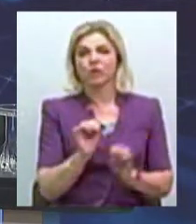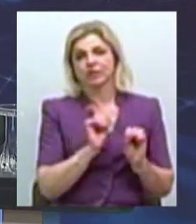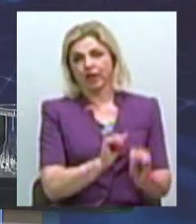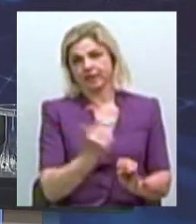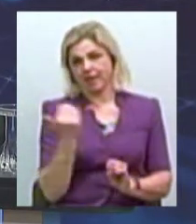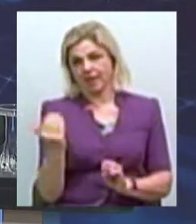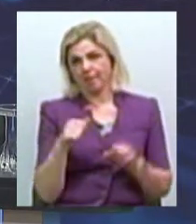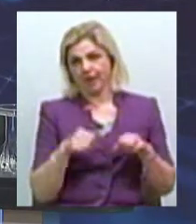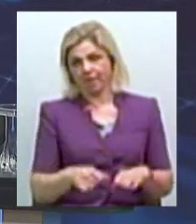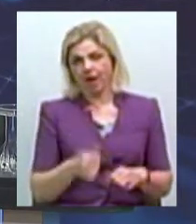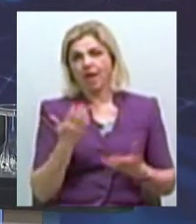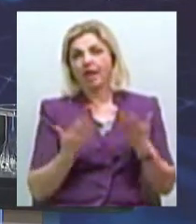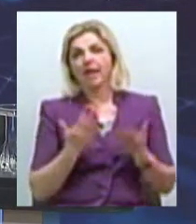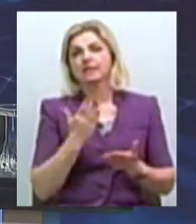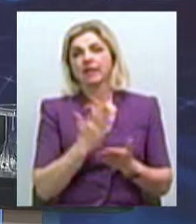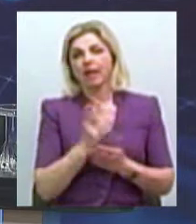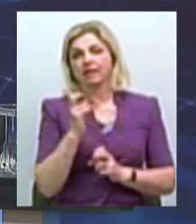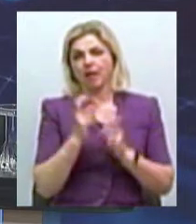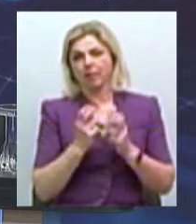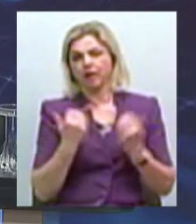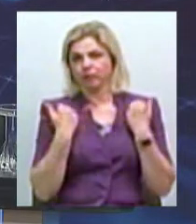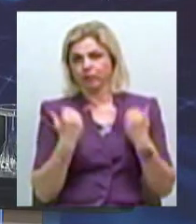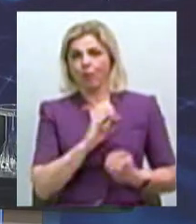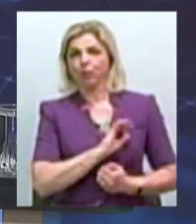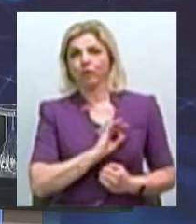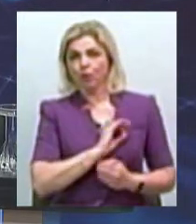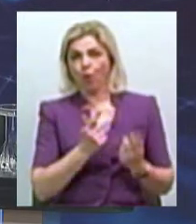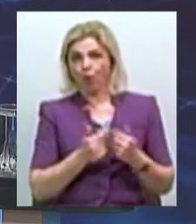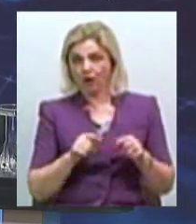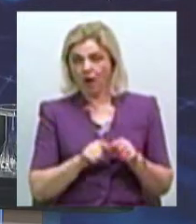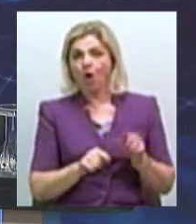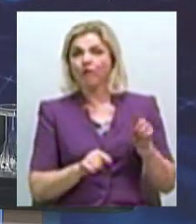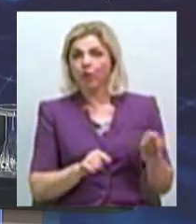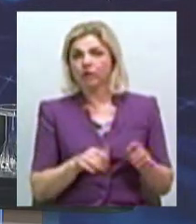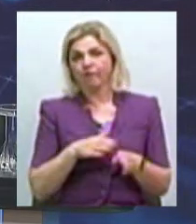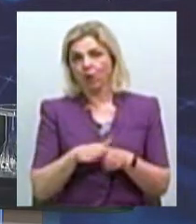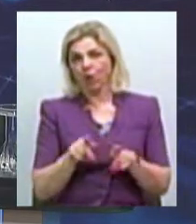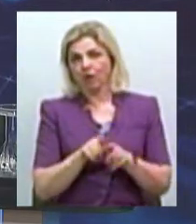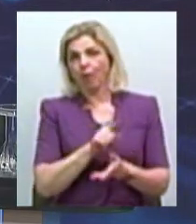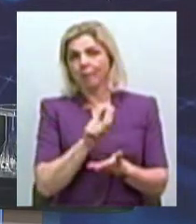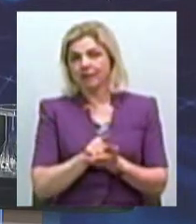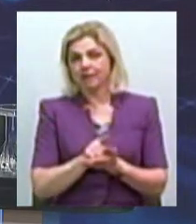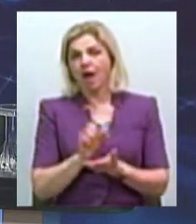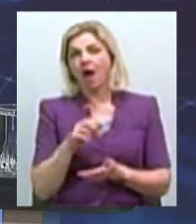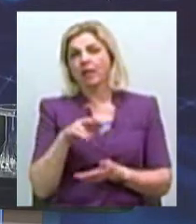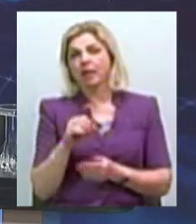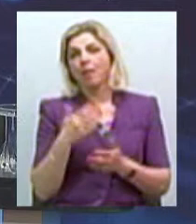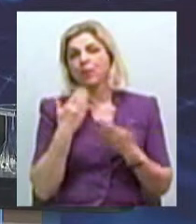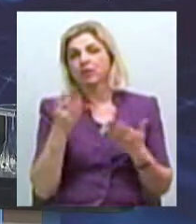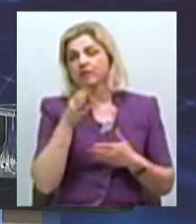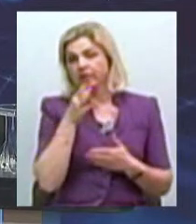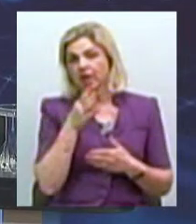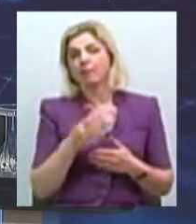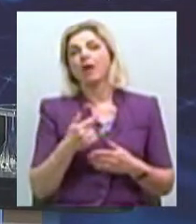на підприємстві є потужна профспілкова організація, то саме вона виконує цю місію. Але останнім часом, знов-таки,